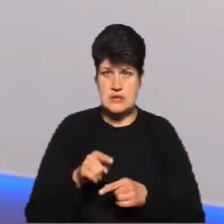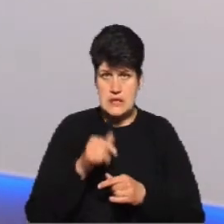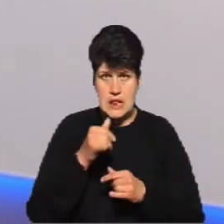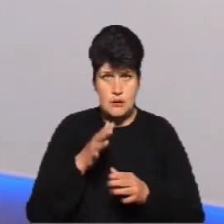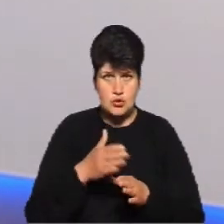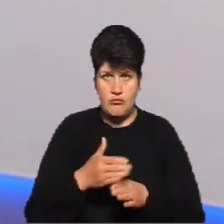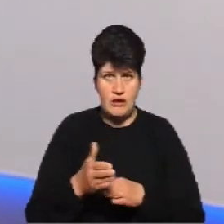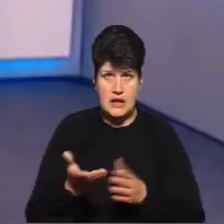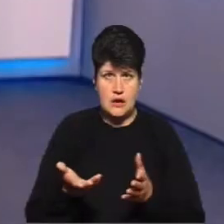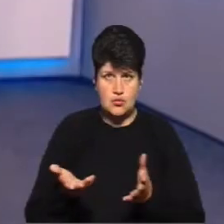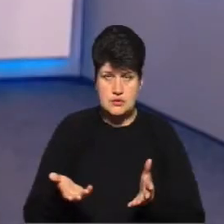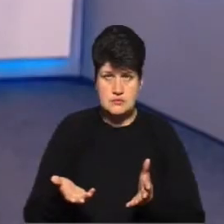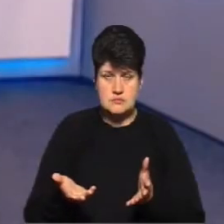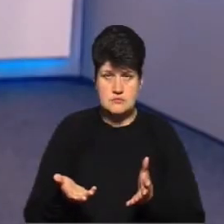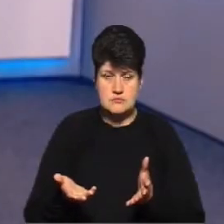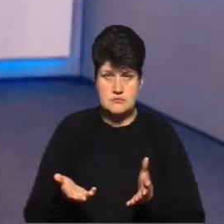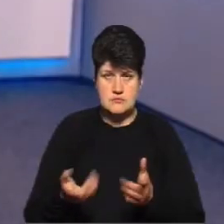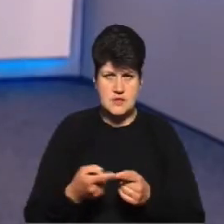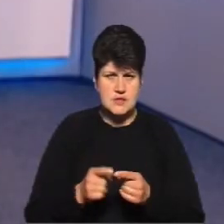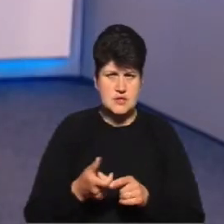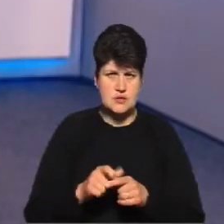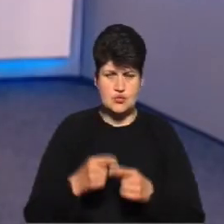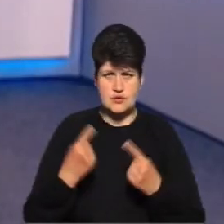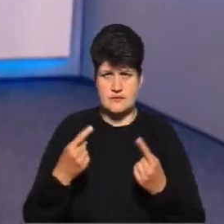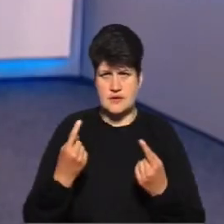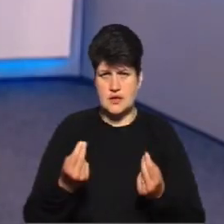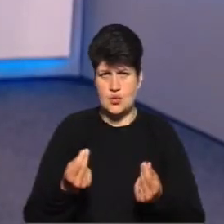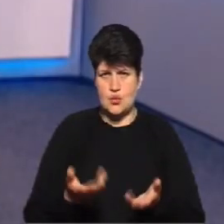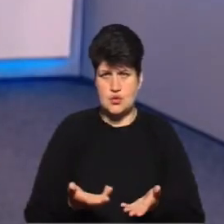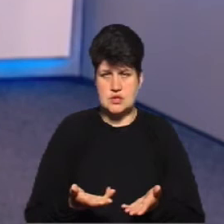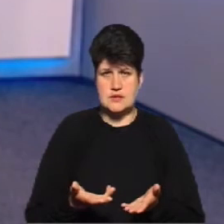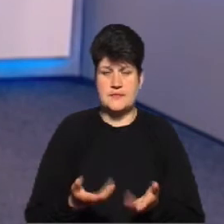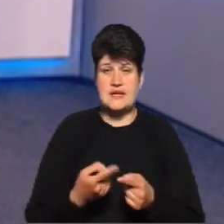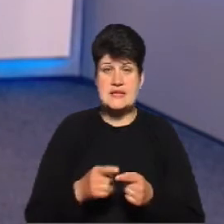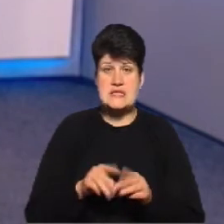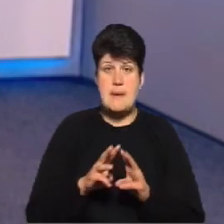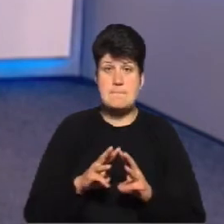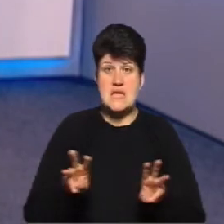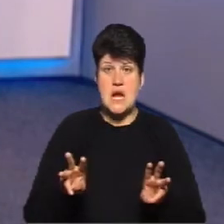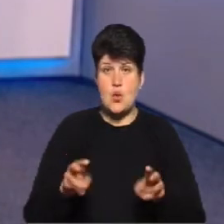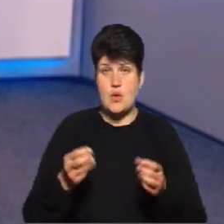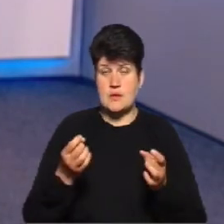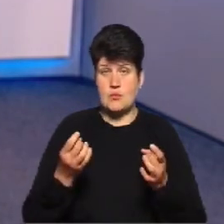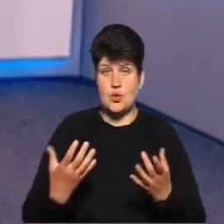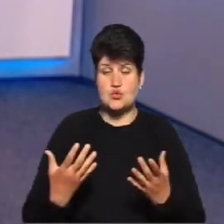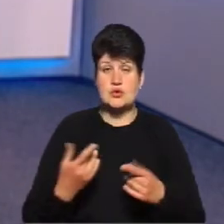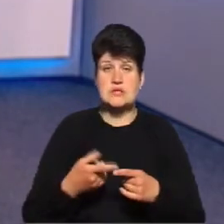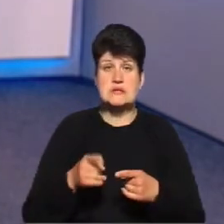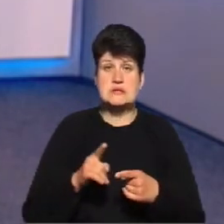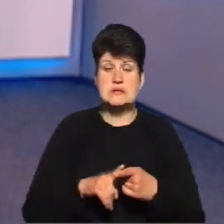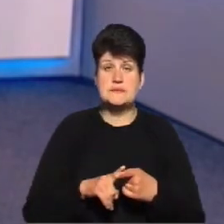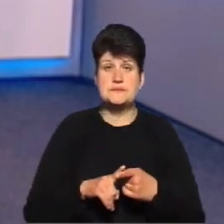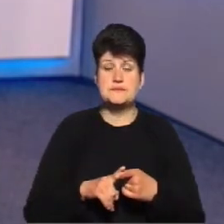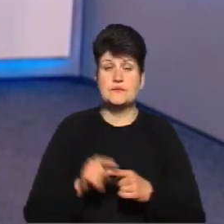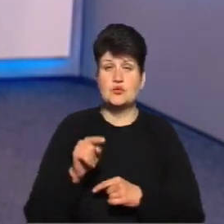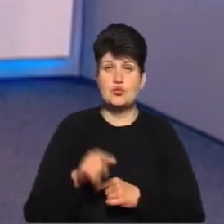якось? Чи це занадто великі кошти? Це занадто великі кошти. Це мільйони просто. Тому що не